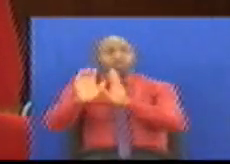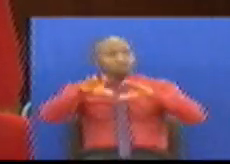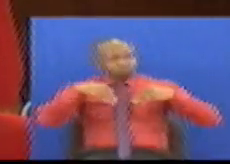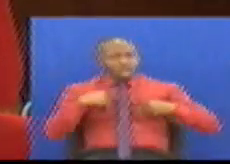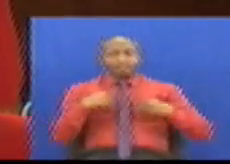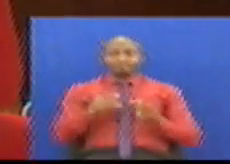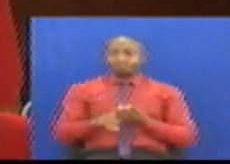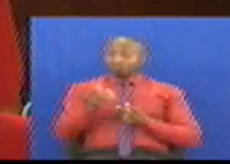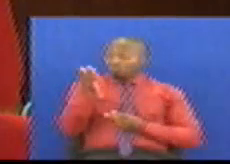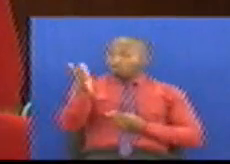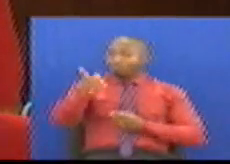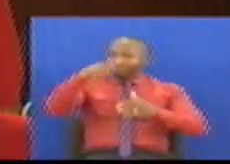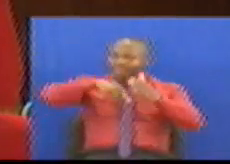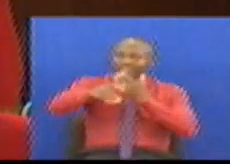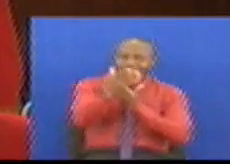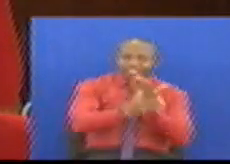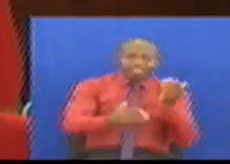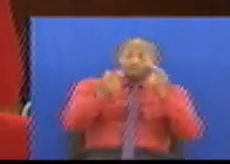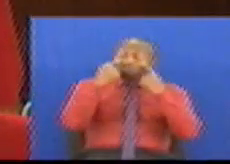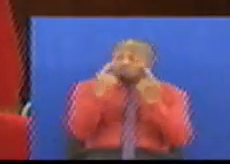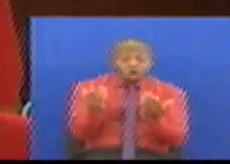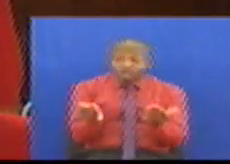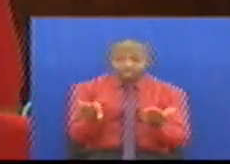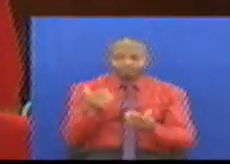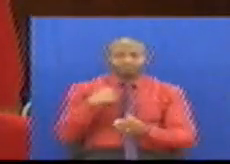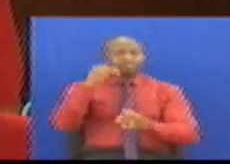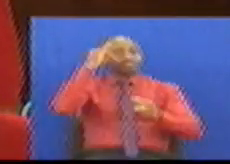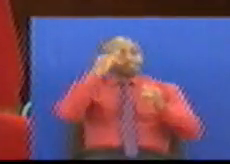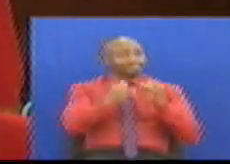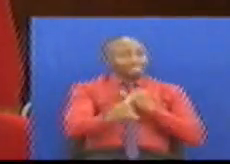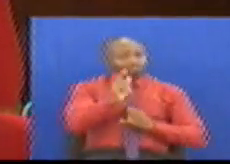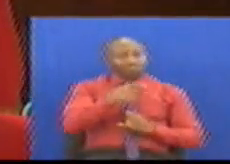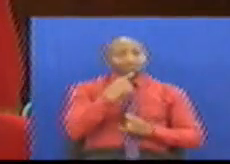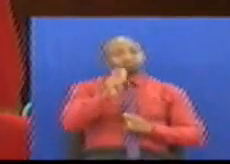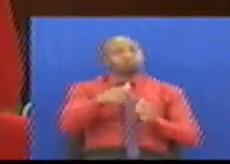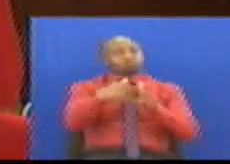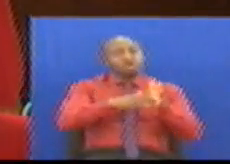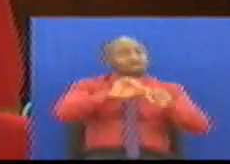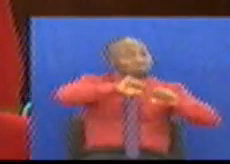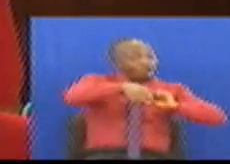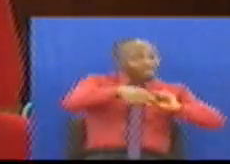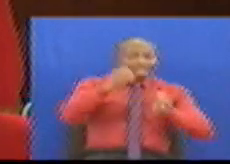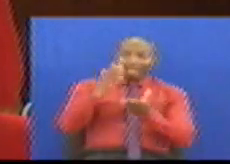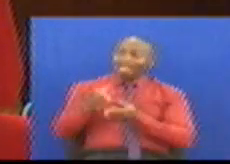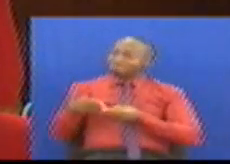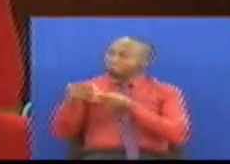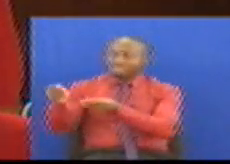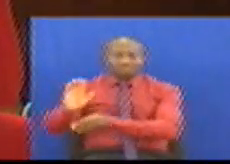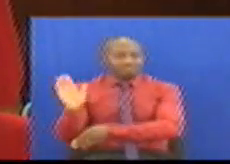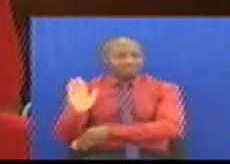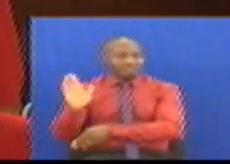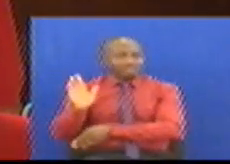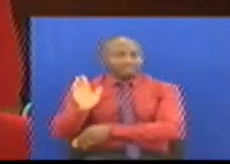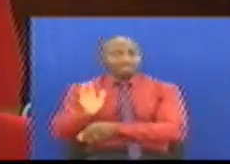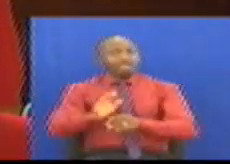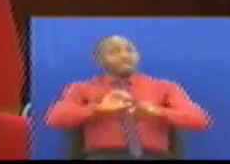Sasa wewe ambaye uko ndani na uyaoni, mimi sitaki ule msemo wa kusema mnyonge mnyongeni haki yake mpeni, hapana. Wala msimnyonge, mpeni